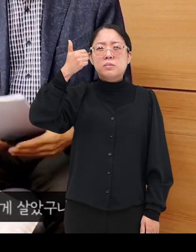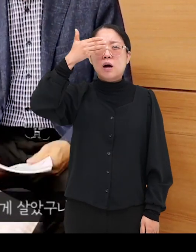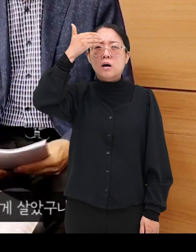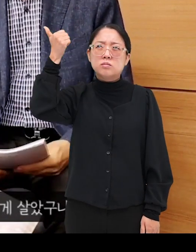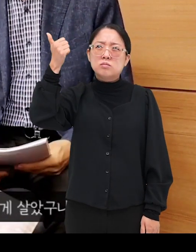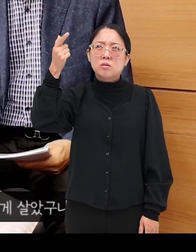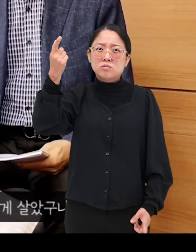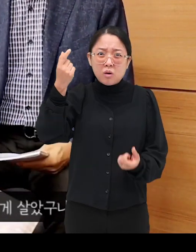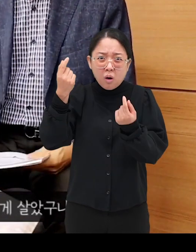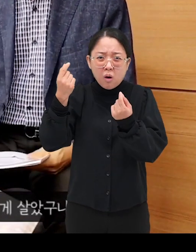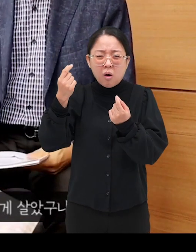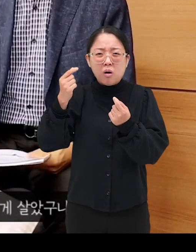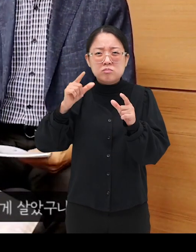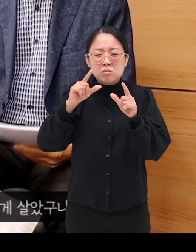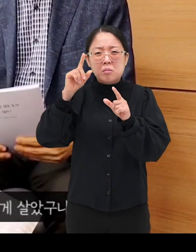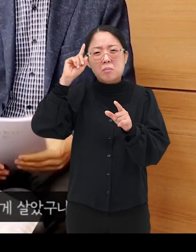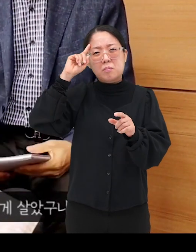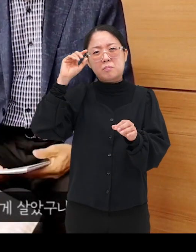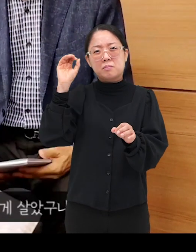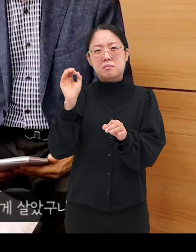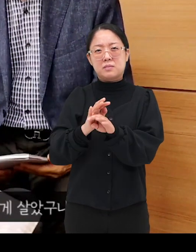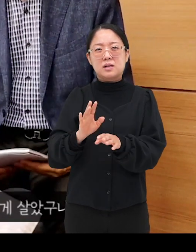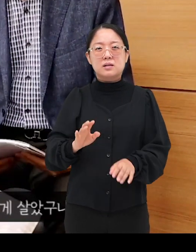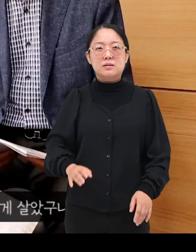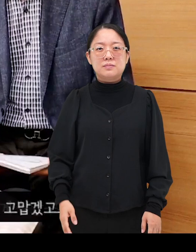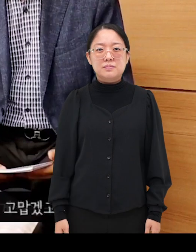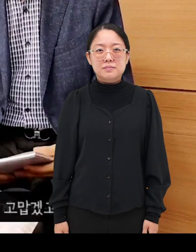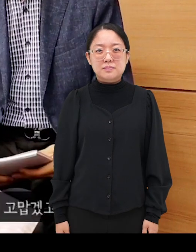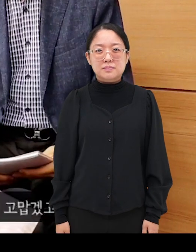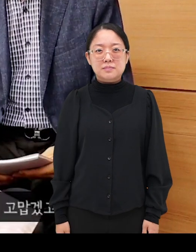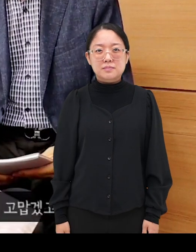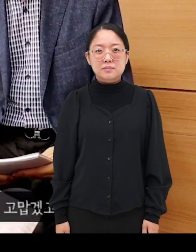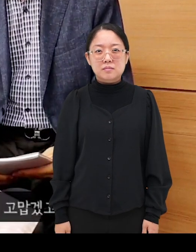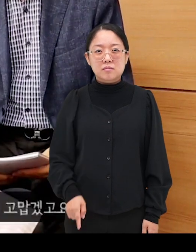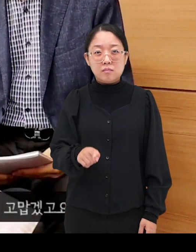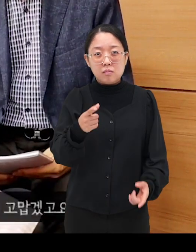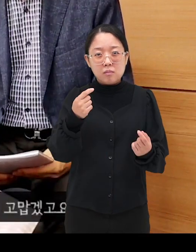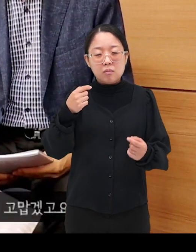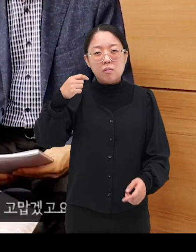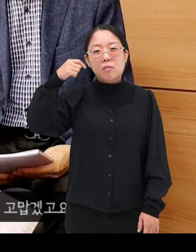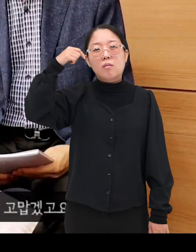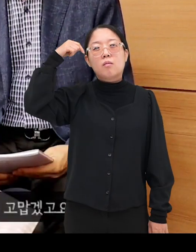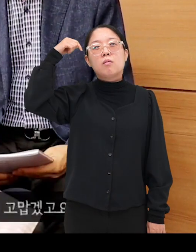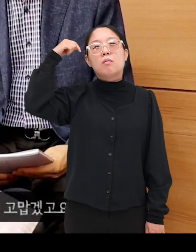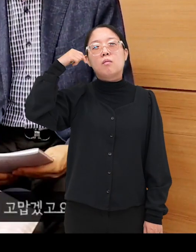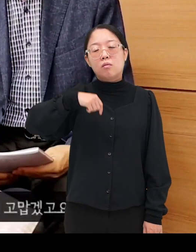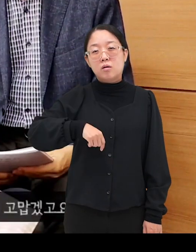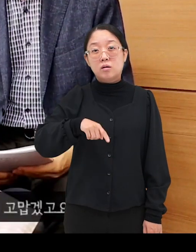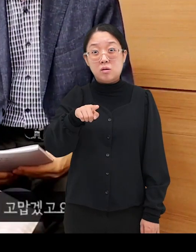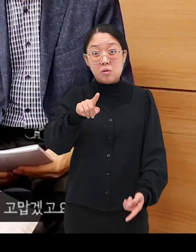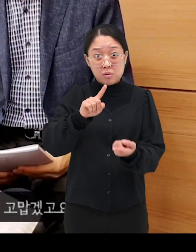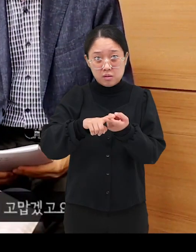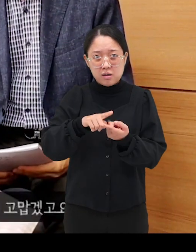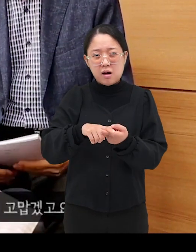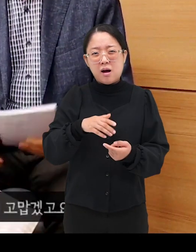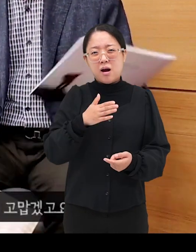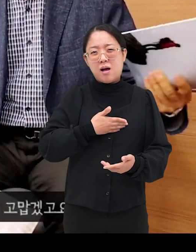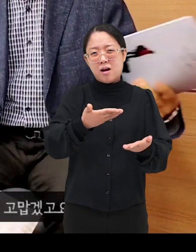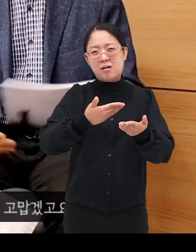우리가 50년 전에 우리 아버지 할아버지 때 이렇게 살았구나 하는 걸 느끼고 우리의